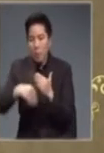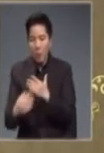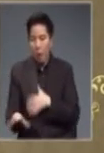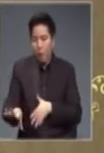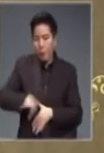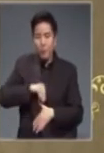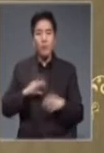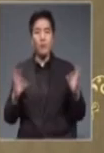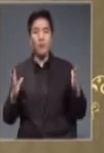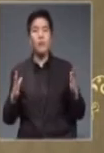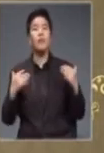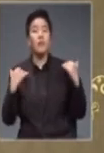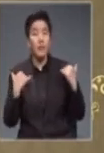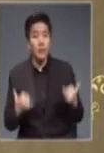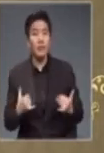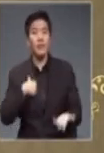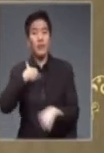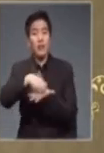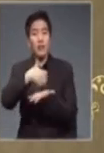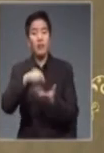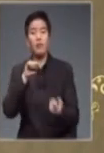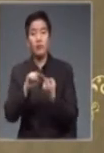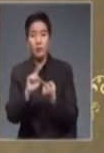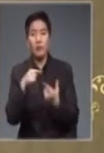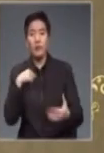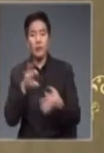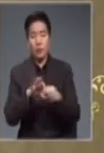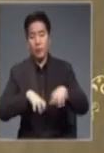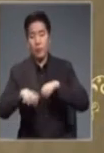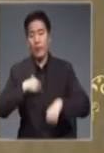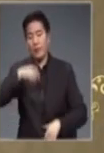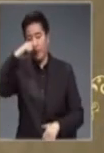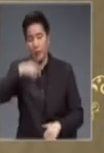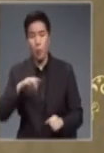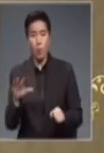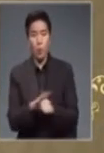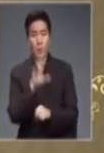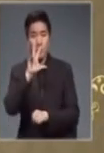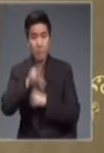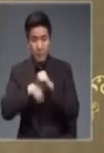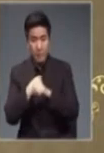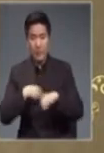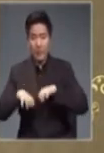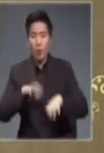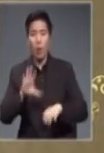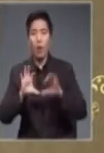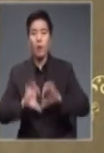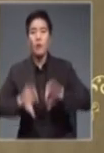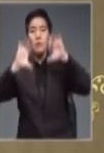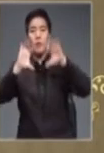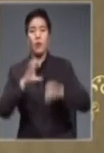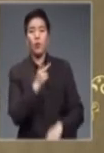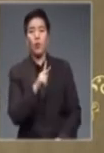ทางธุรกิจและการเริ่มต้นงานใหม่รวมทั้งเป็นประเทศที่เหมาะกับการใช้ชีวิตยามเกษียณและมีคุณภาพชีวิตที่ดีอีกด้วยนะ